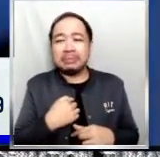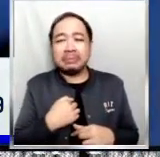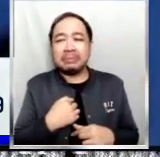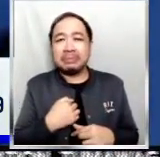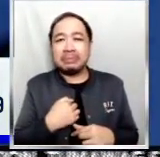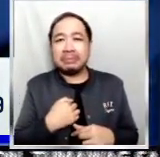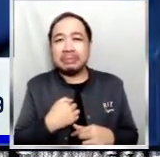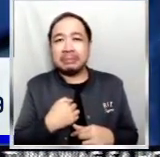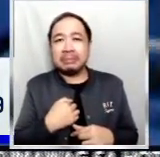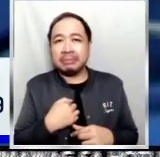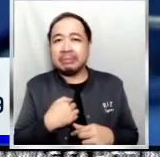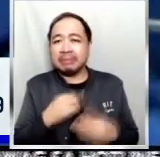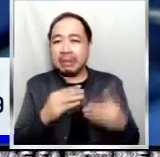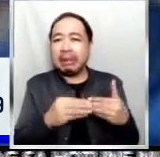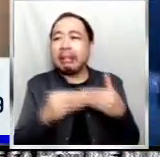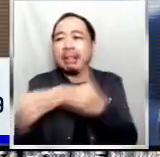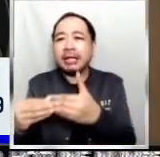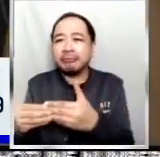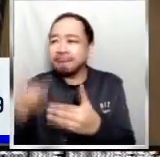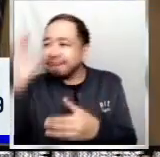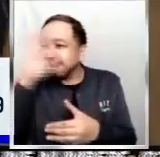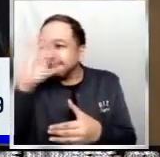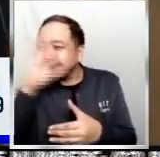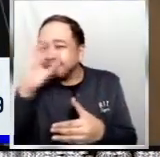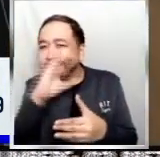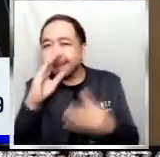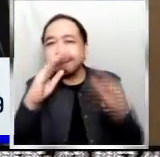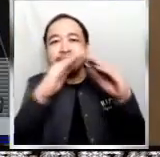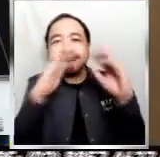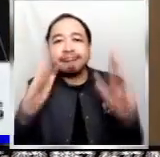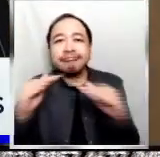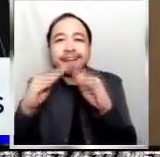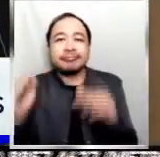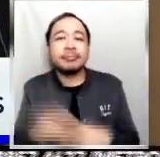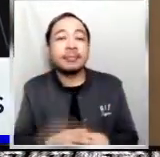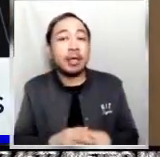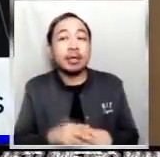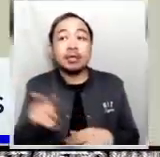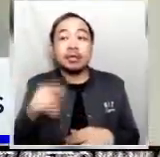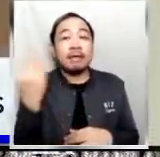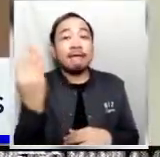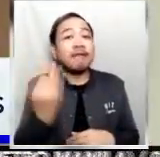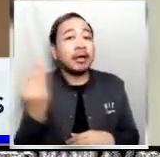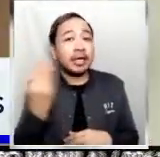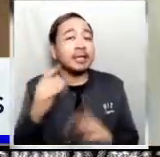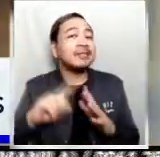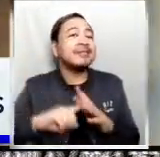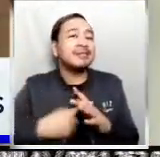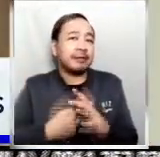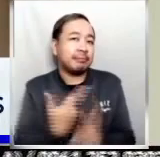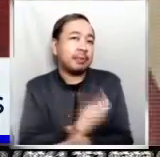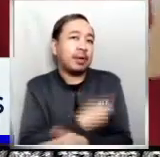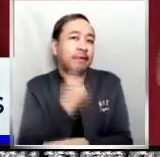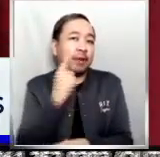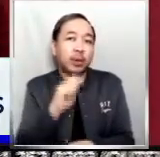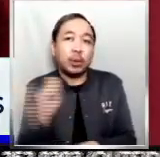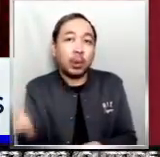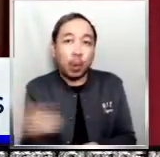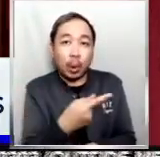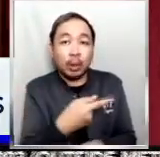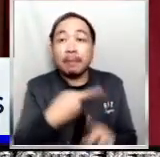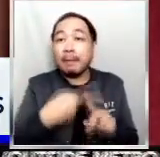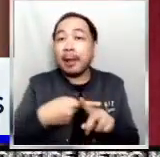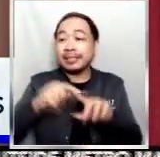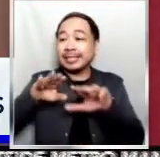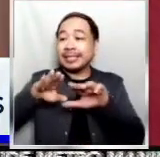journey. Sa Biyernes na magsisimula ng pagbabakuna para sa lahat o para sa general population, gayon din ang pediatric vaccination o mga edad